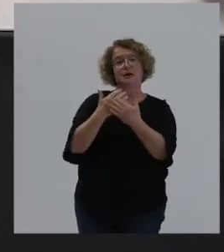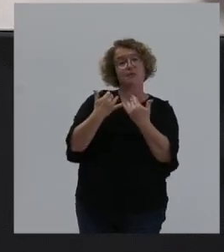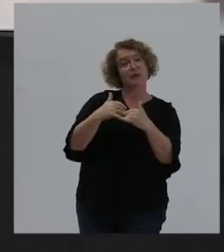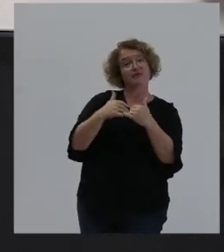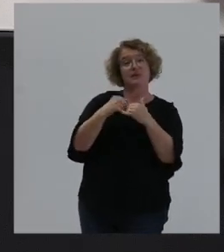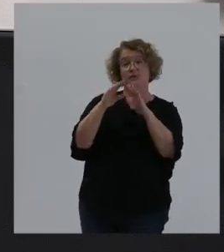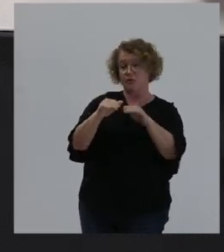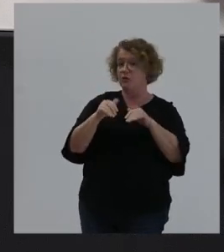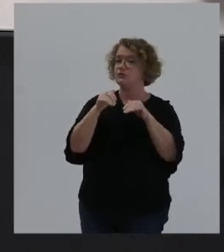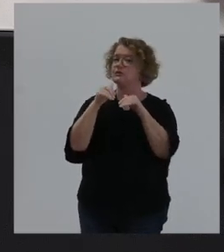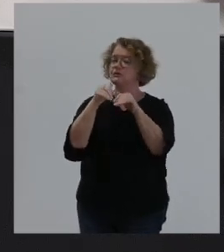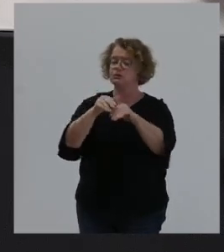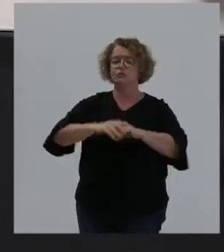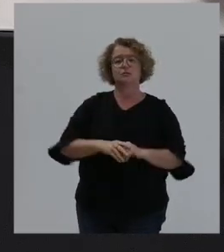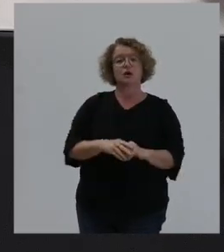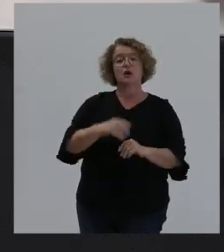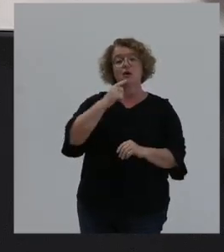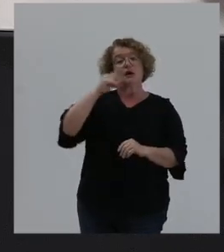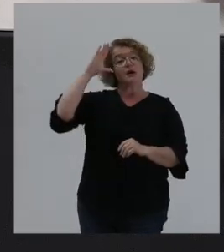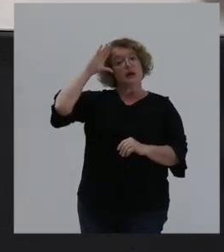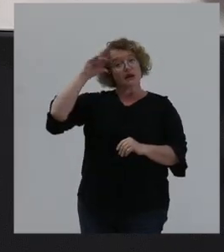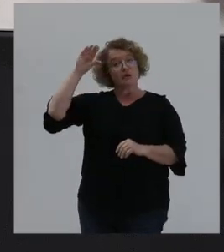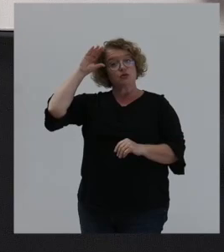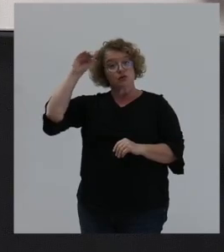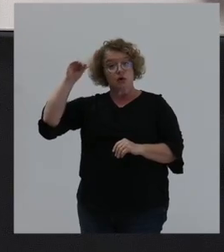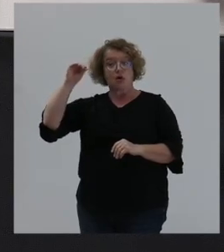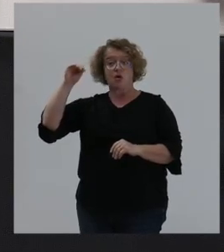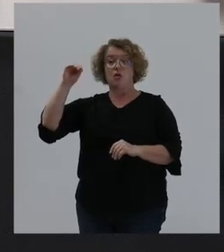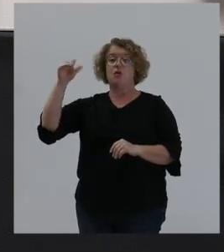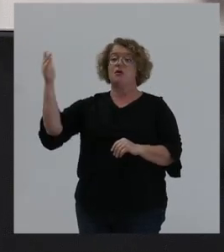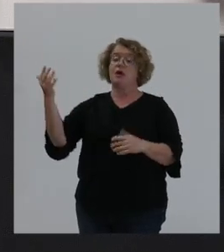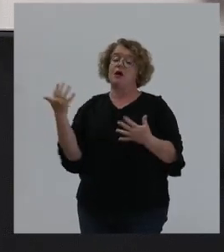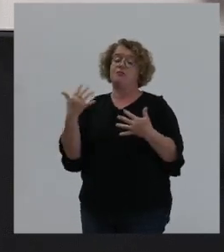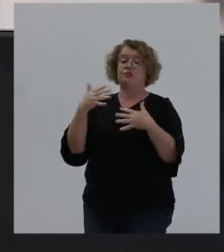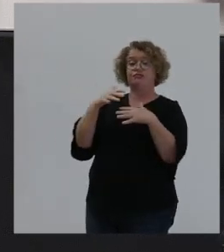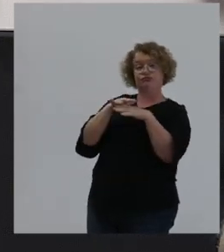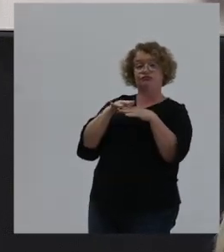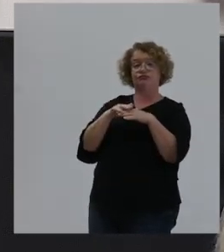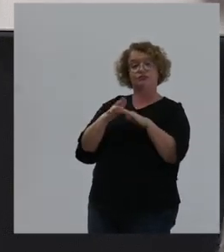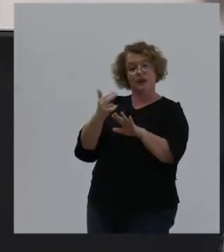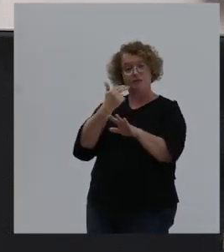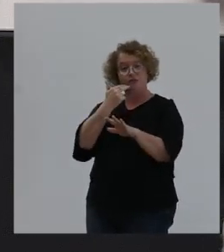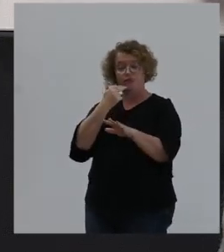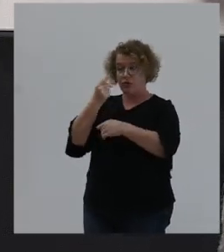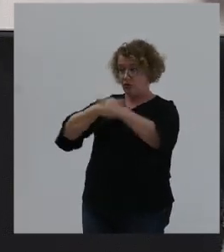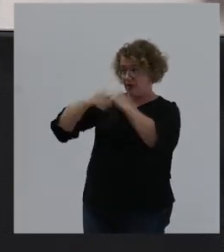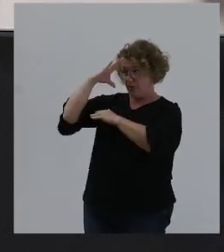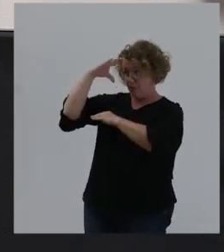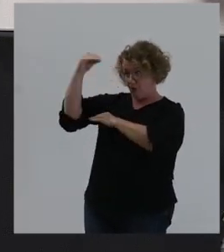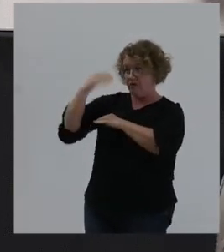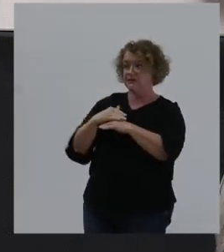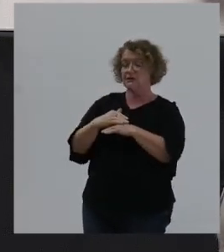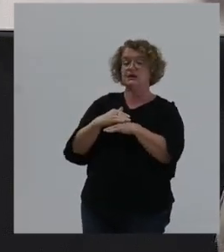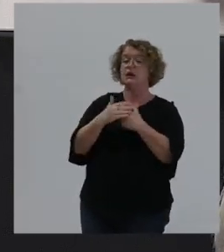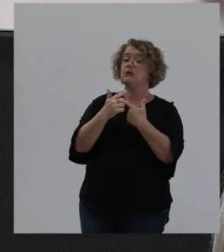pour insérer les étudiants et justement pouvoir les insérer de la meilleure façon possible. Professionnaliser, ça prend bien des